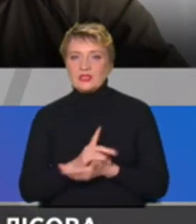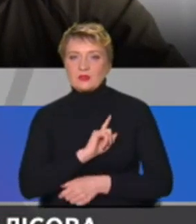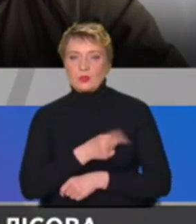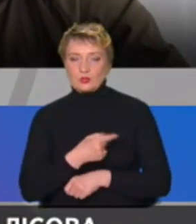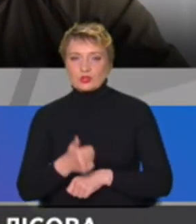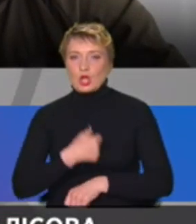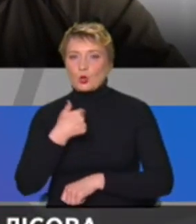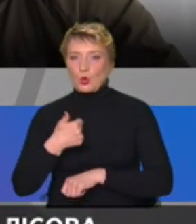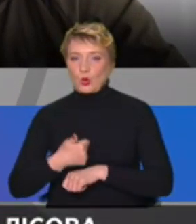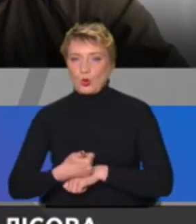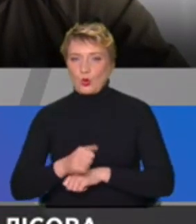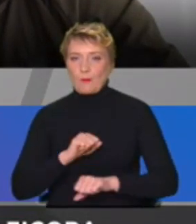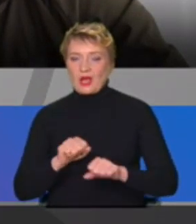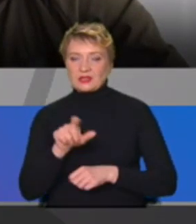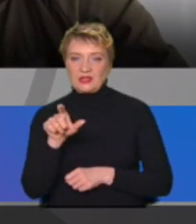цього